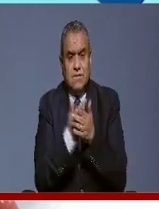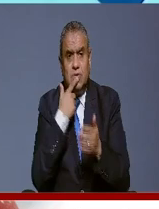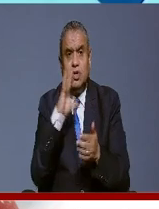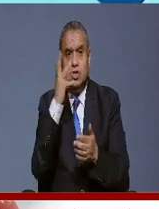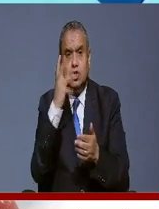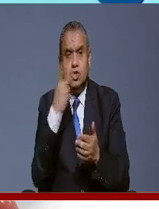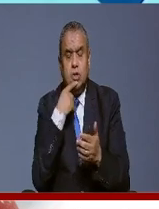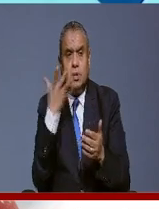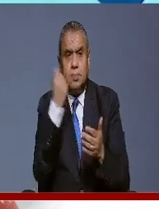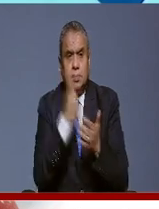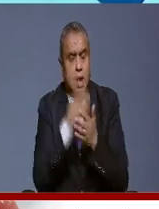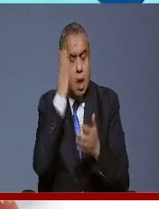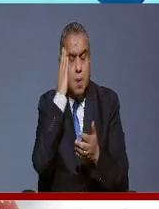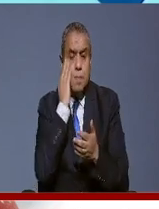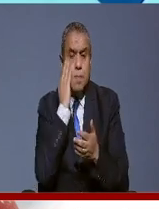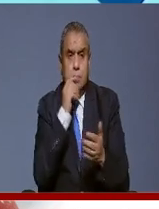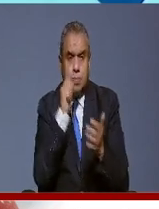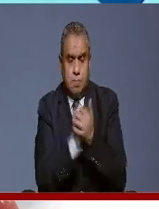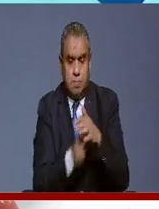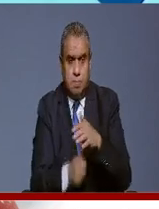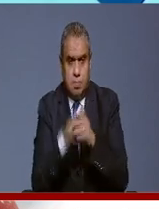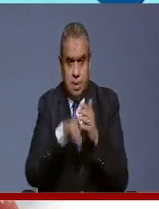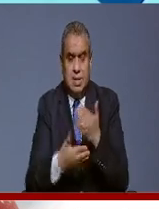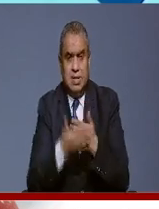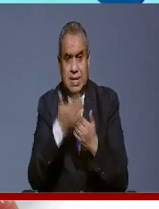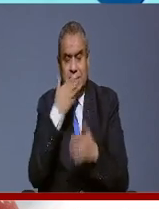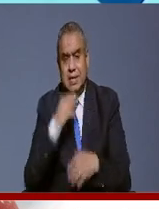شاء الله مبشرين جدا، وده نقطة جذب كمان